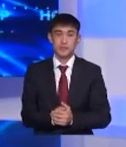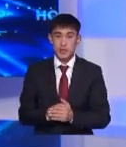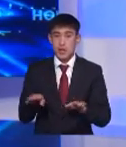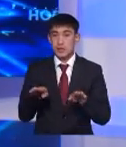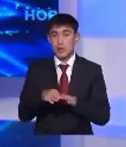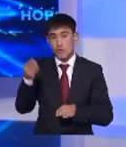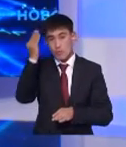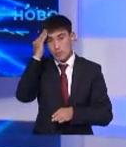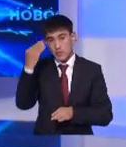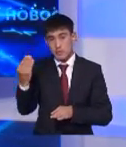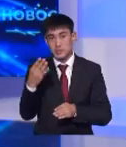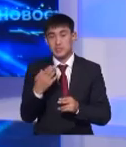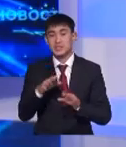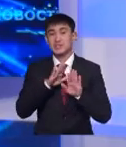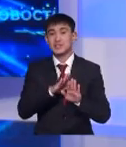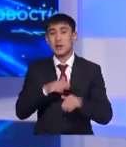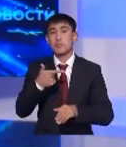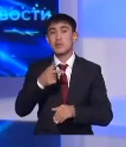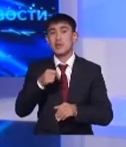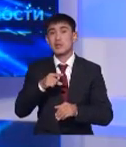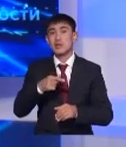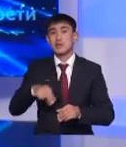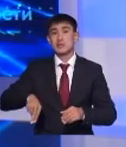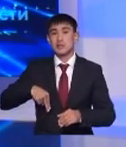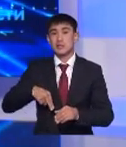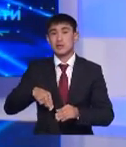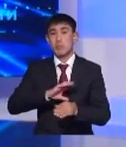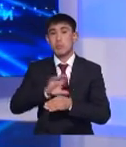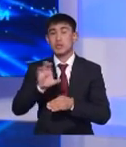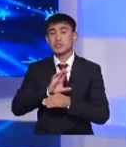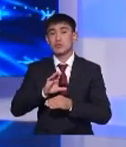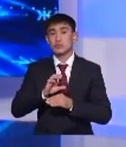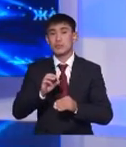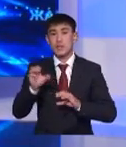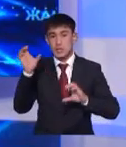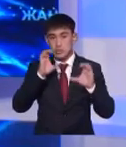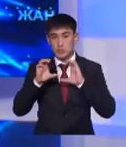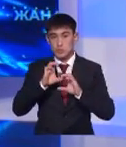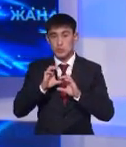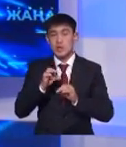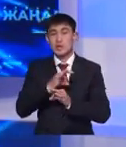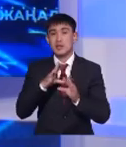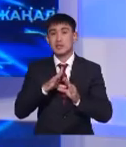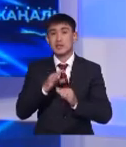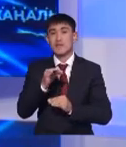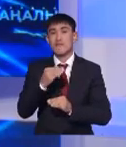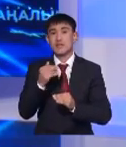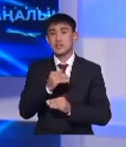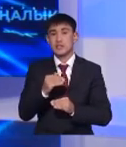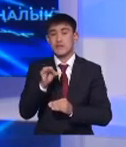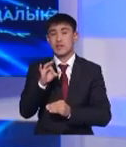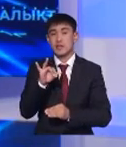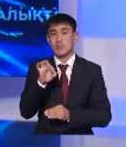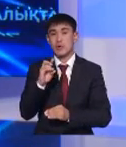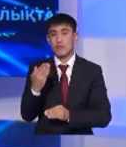энергетической сферах. Такого мнения придерживается и заместитель генерального директора по производству Института ядерной физики